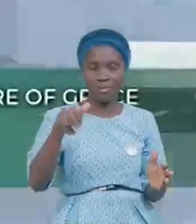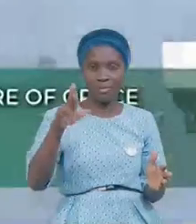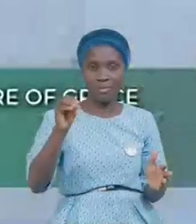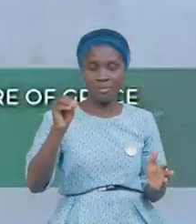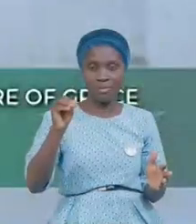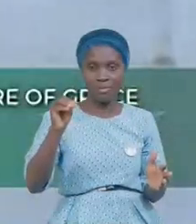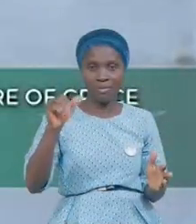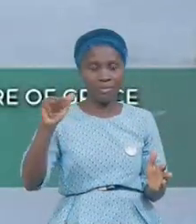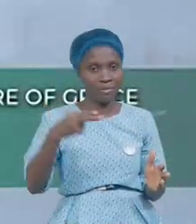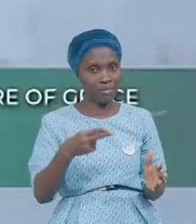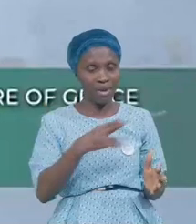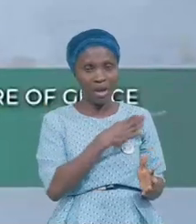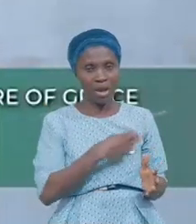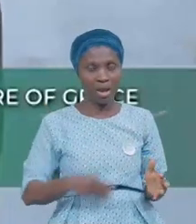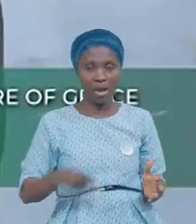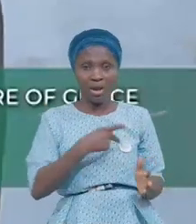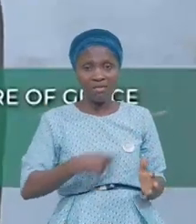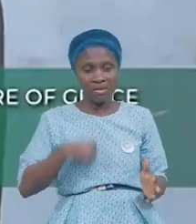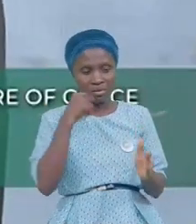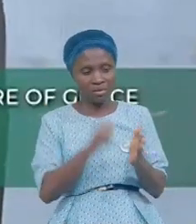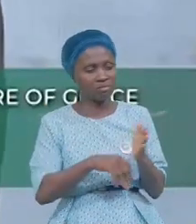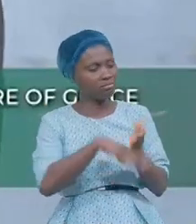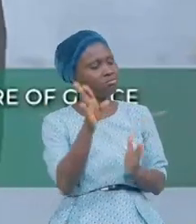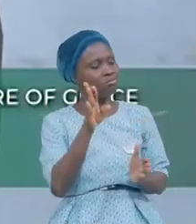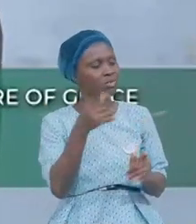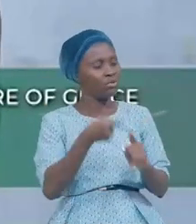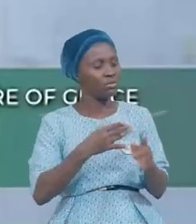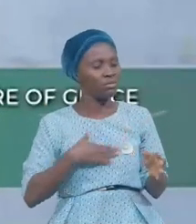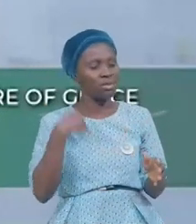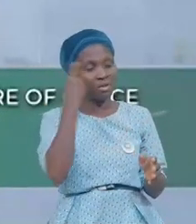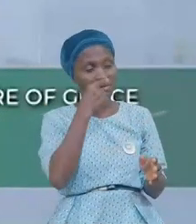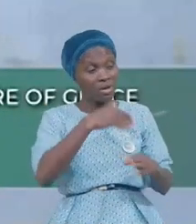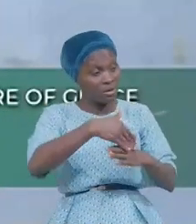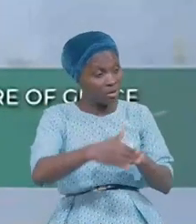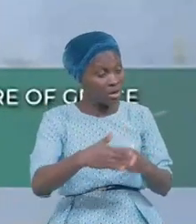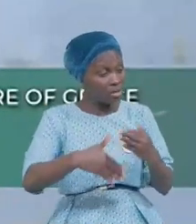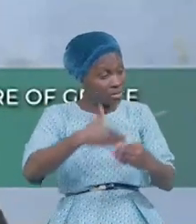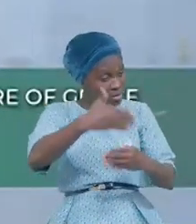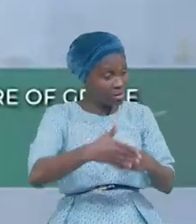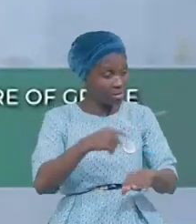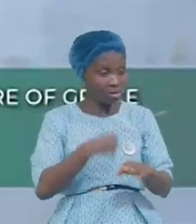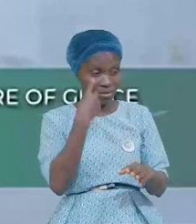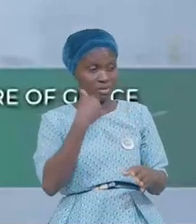dit, quitte devant moi. La prochaine fois que tu me verras, tu perdras ta vie.